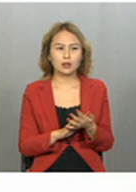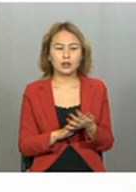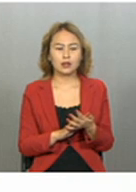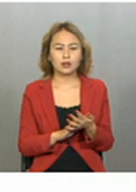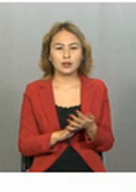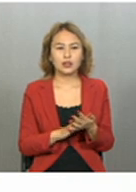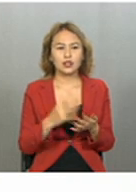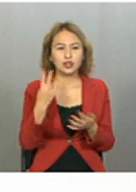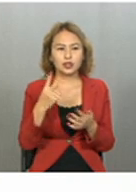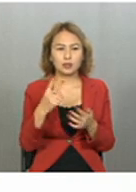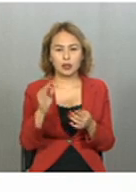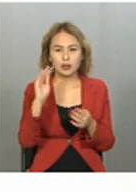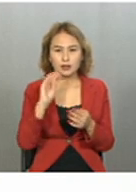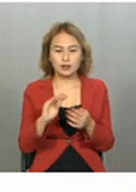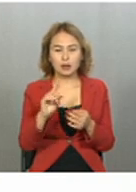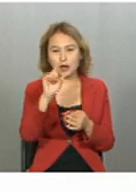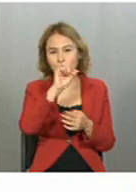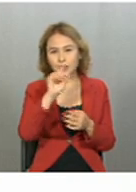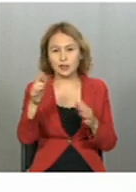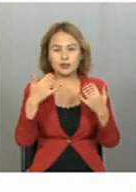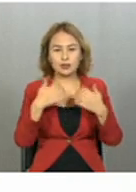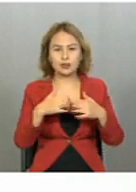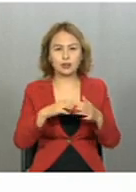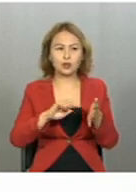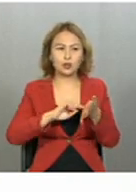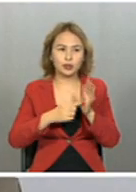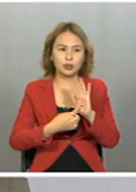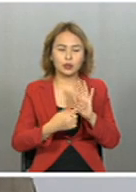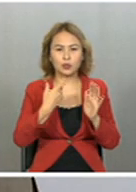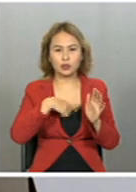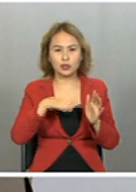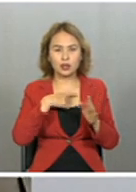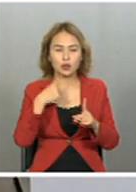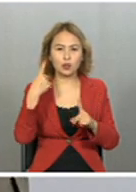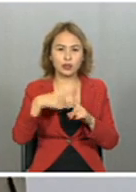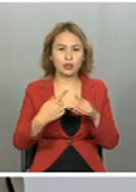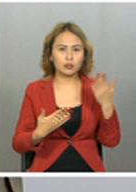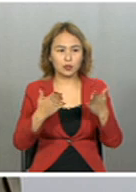болды. Алымындағы міне сандарды көбейтіп, өзара қосатын